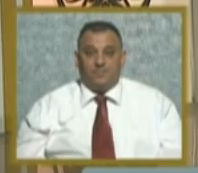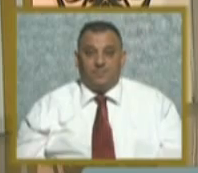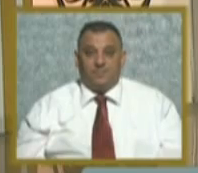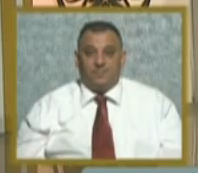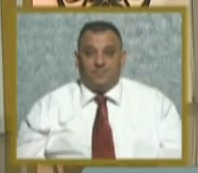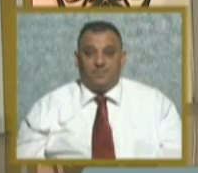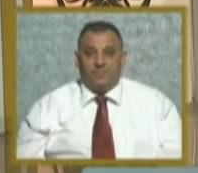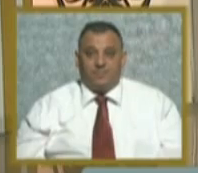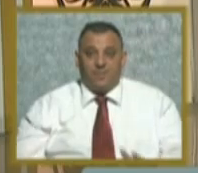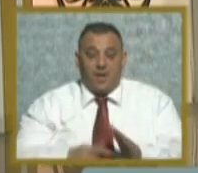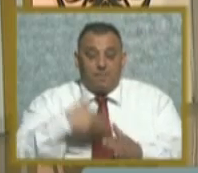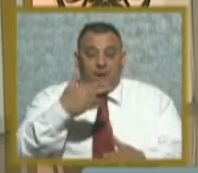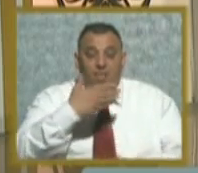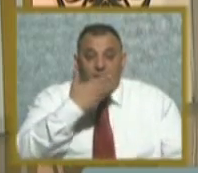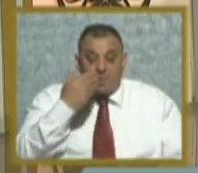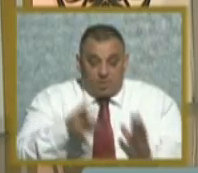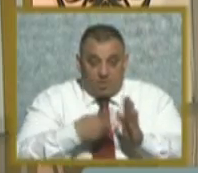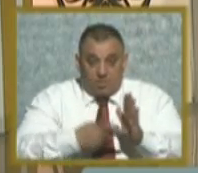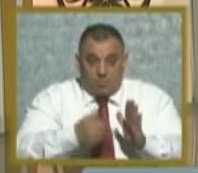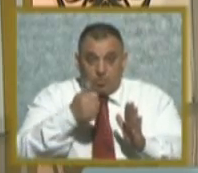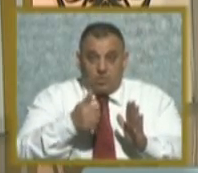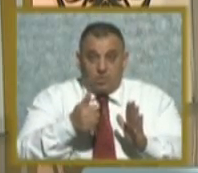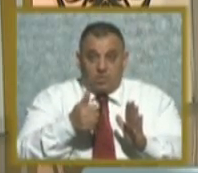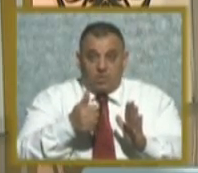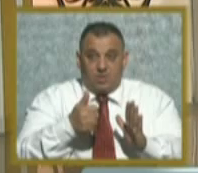طيب. كيف تقضيها بعد رمضان؟ أتقضيها؟